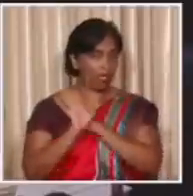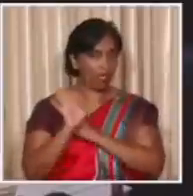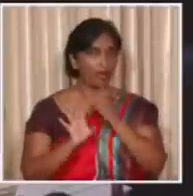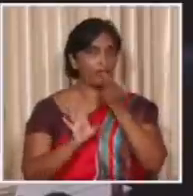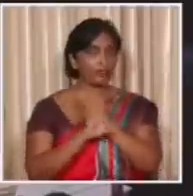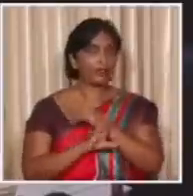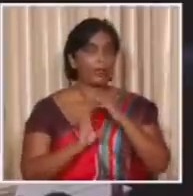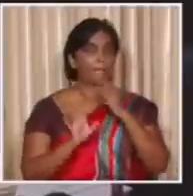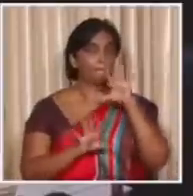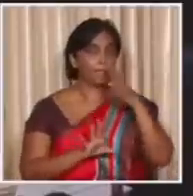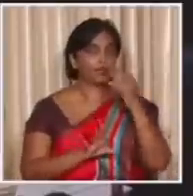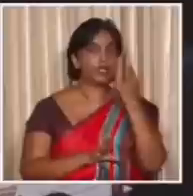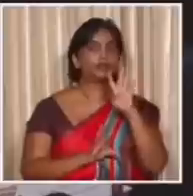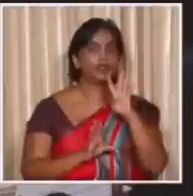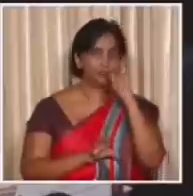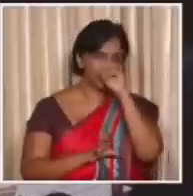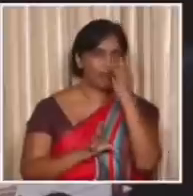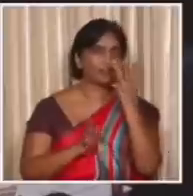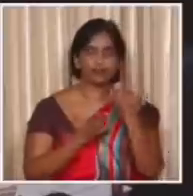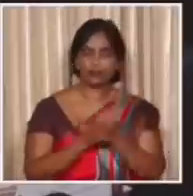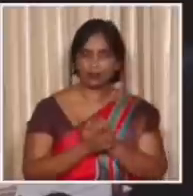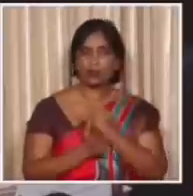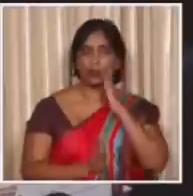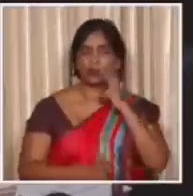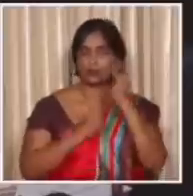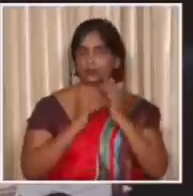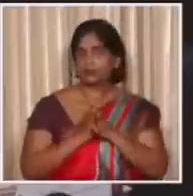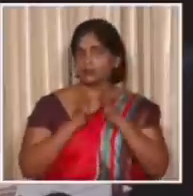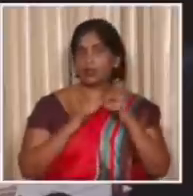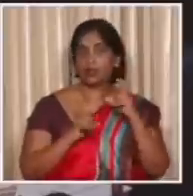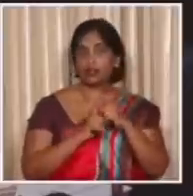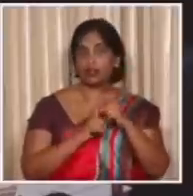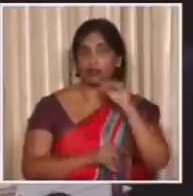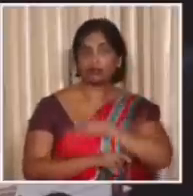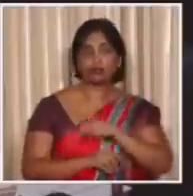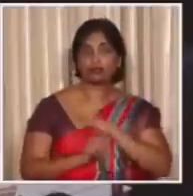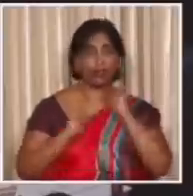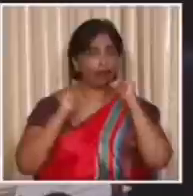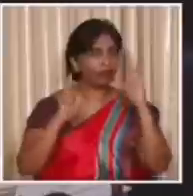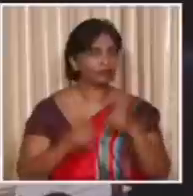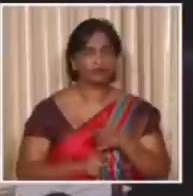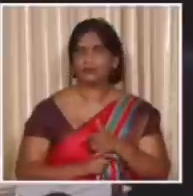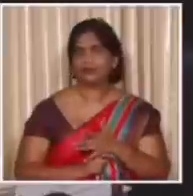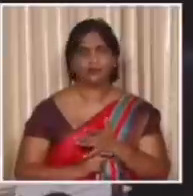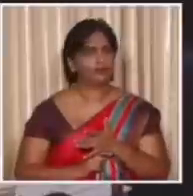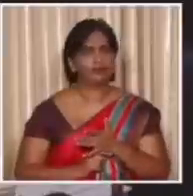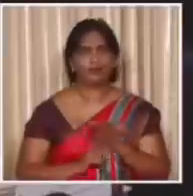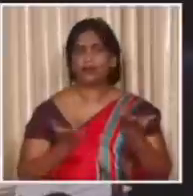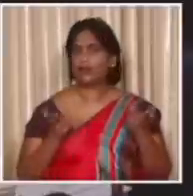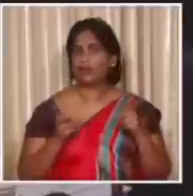බිලියන 514ක් ලැබුණා මේ මාස 3ට. ඒස සංචාරක ව්‍යාපාරය විසින් ඩොලර් රිපීමේක ප්‍රතිඵලයකුත් නෙවෙයි මේ තිබෙන්නේ.